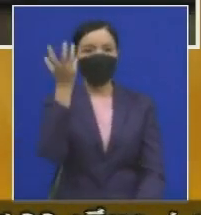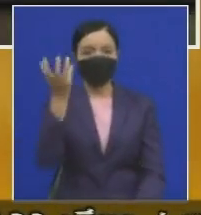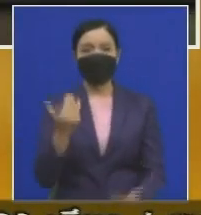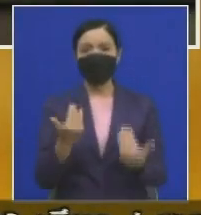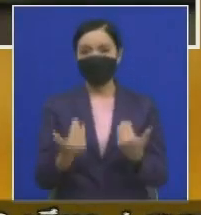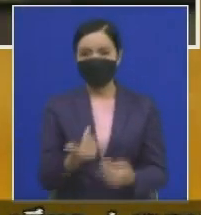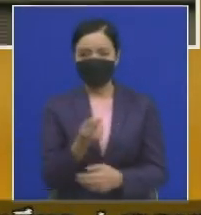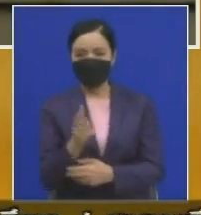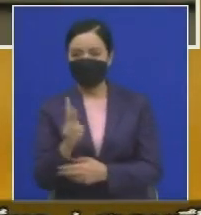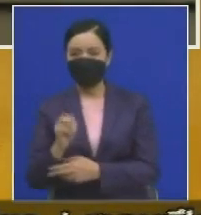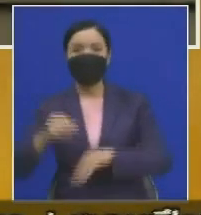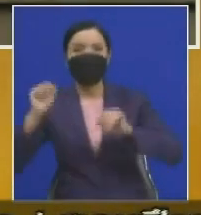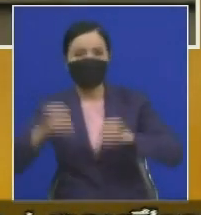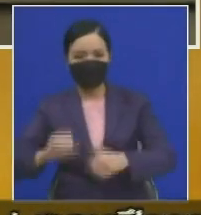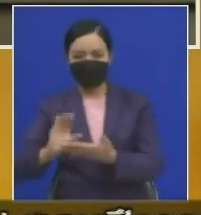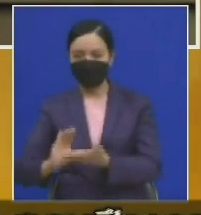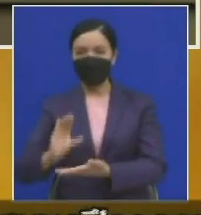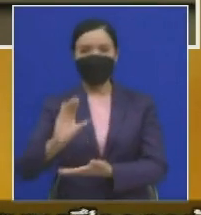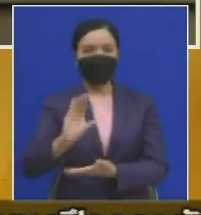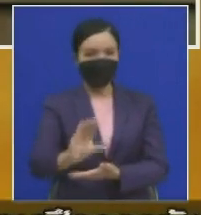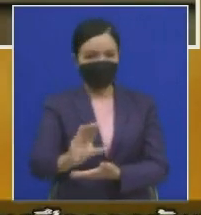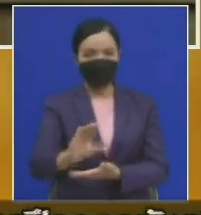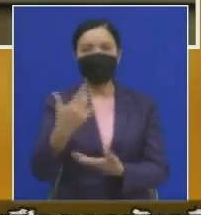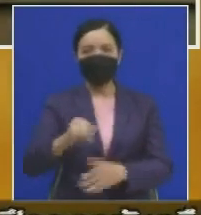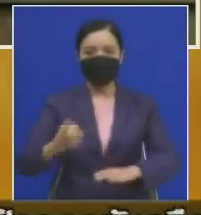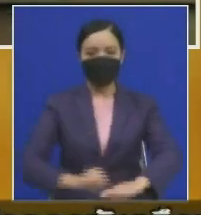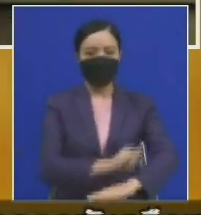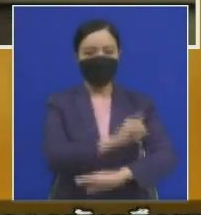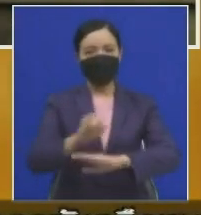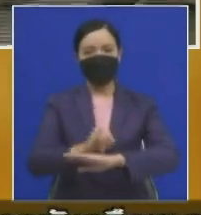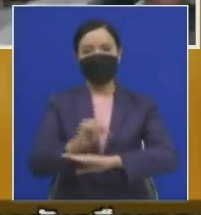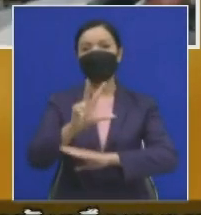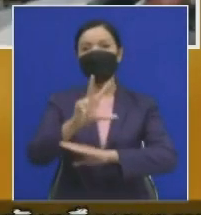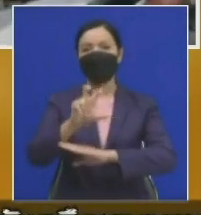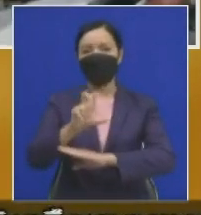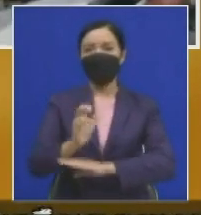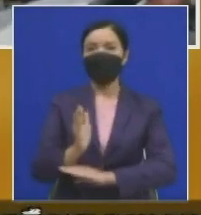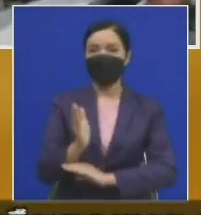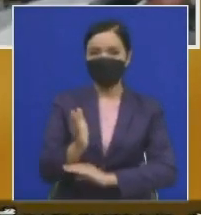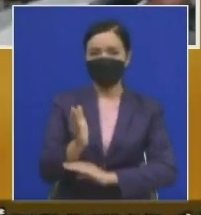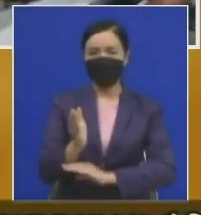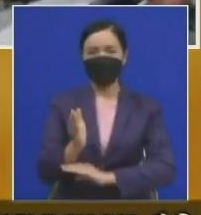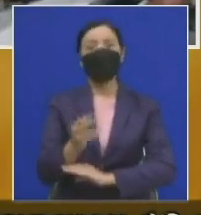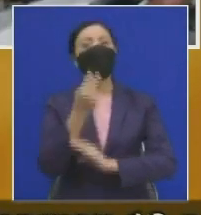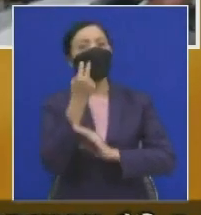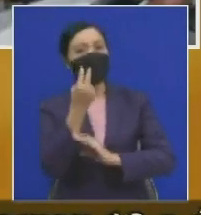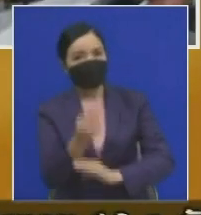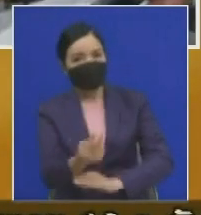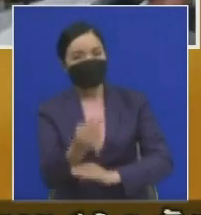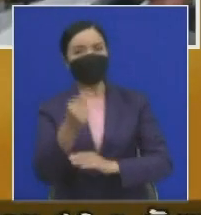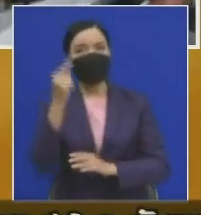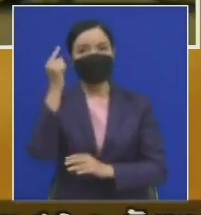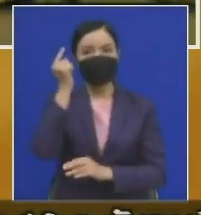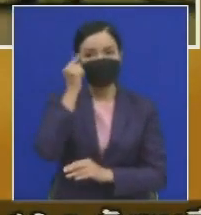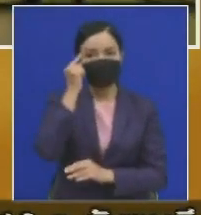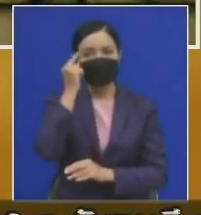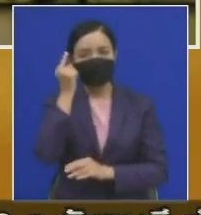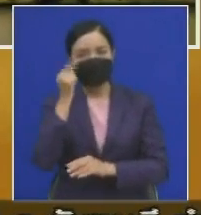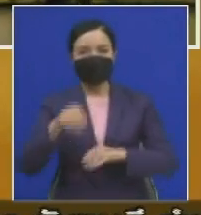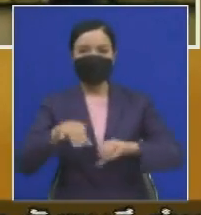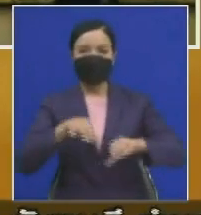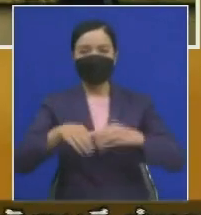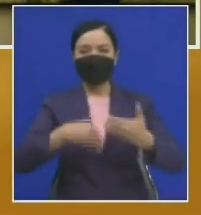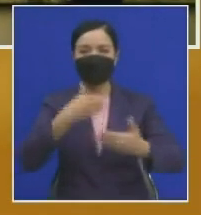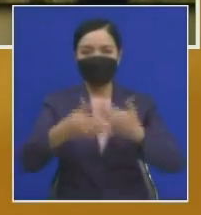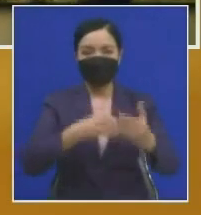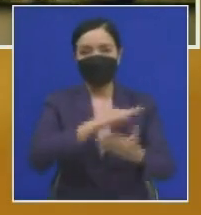ุขอรมก็นุมัตรงบ ก่อสร้างสสตแ่งให่บนพื้นที่ 300 ไล่ตงมืสัคู่เนี่ยแลวเราจะเหได้ว่าการคิดอาฬ์การด